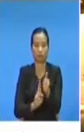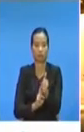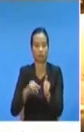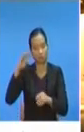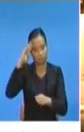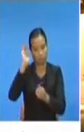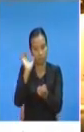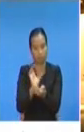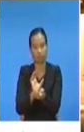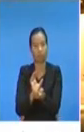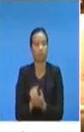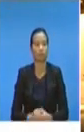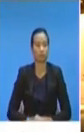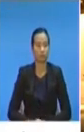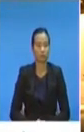าติ